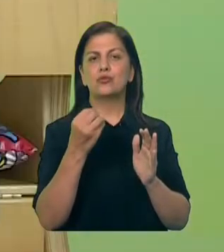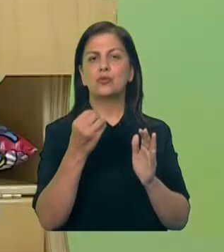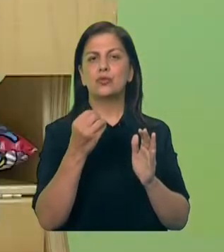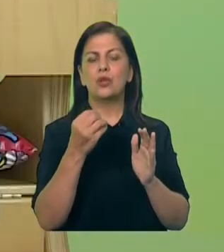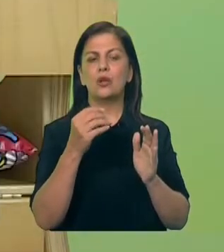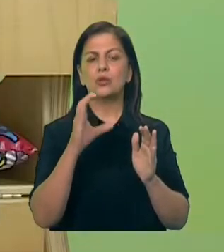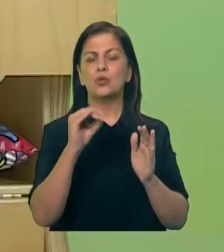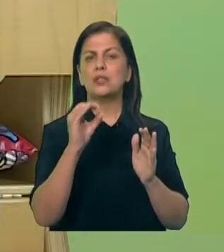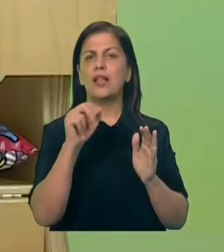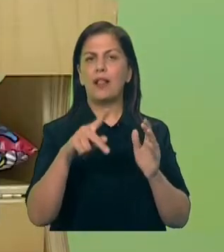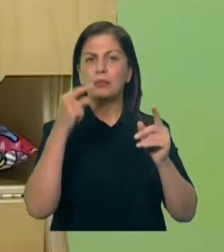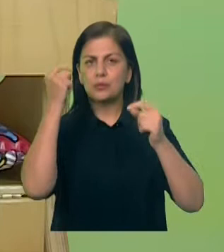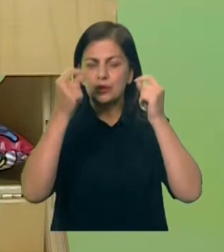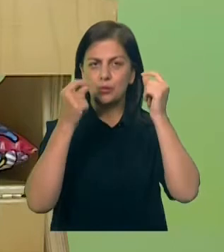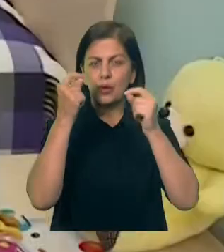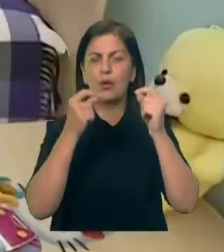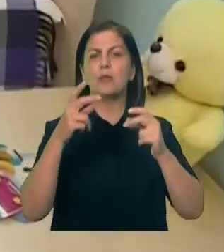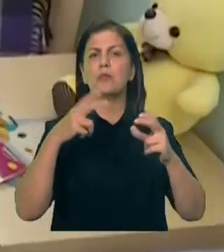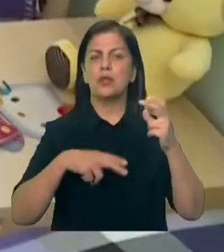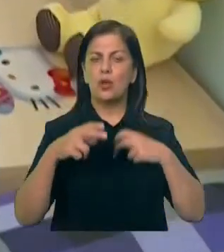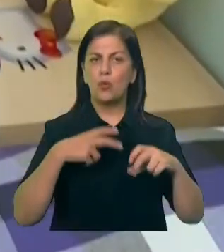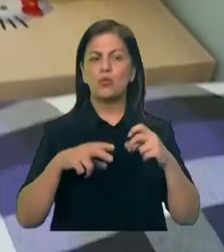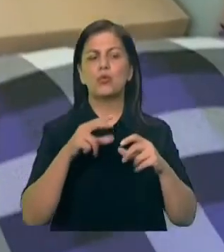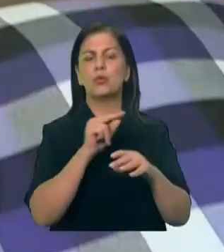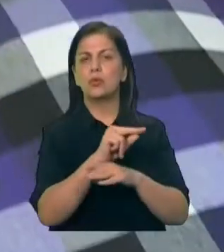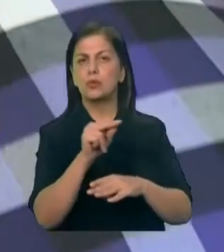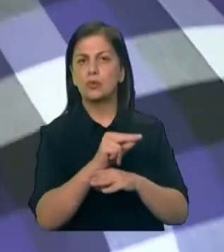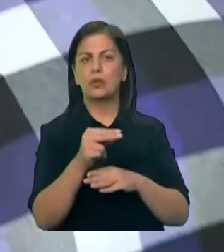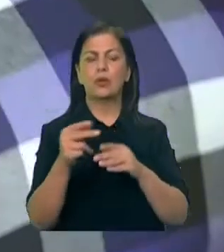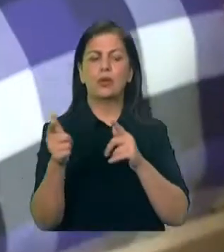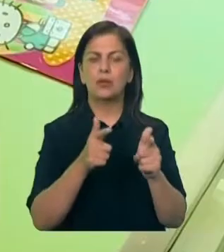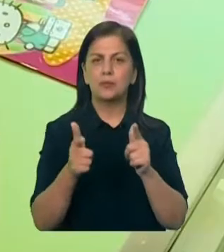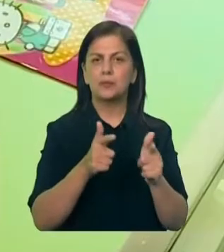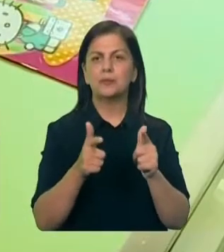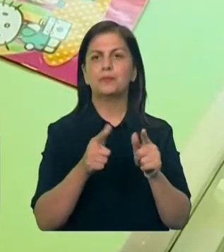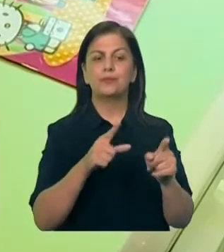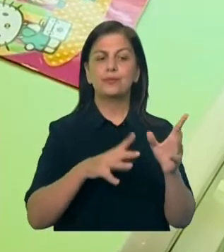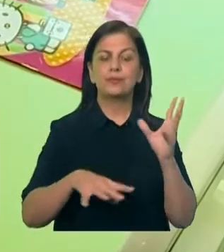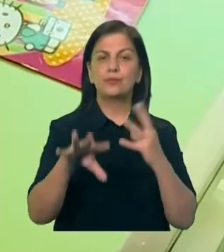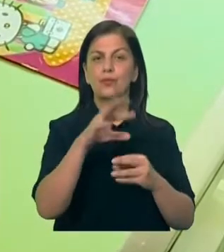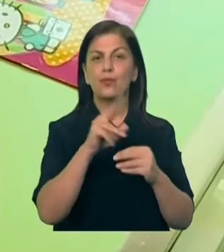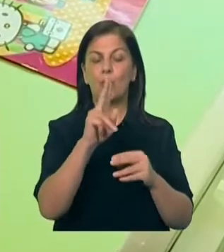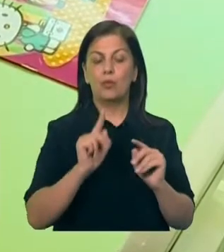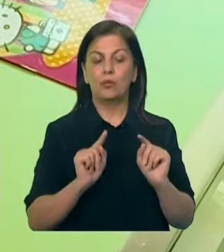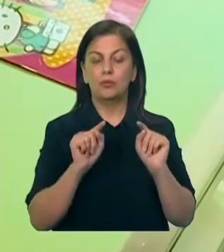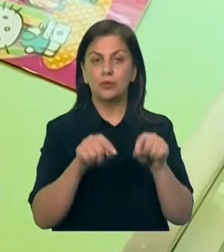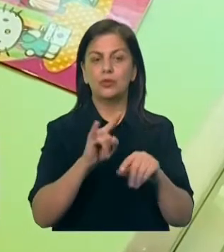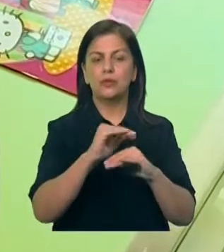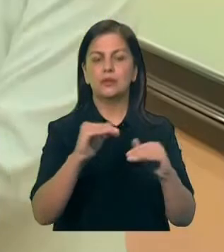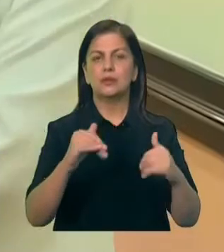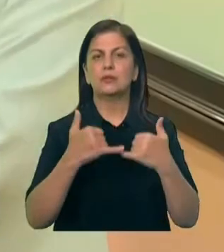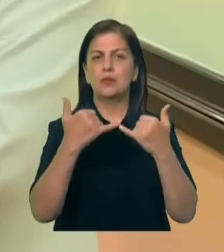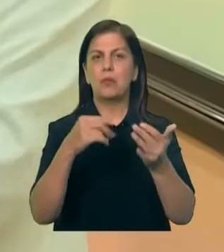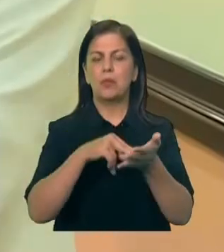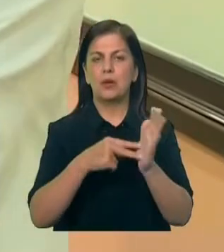sosial psixoloji və sosial pedaqojudur. Bu onlar qeyd elədiyim xidmətlər hər biri bura gələn uşaqlar üçün nəzərdə tutulub